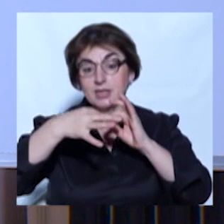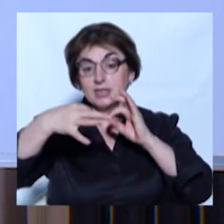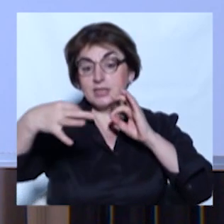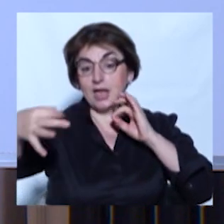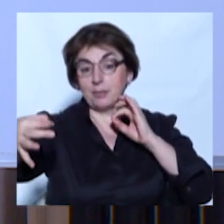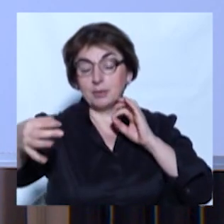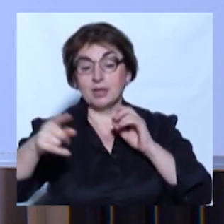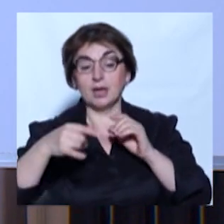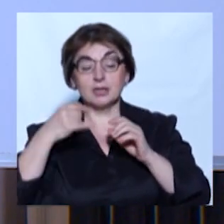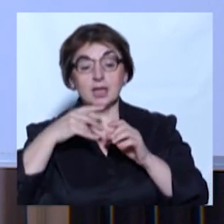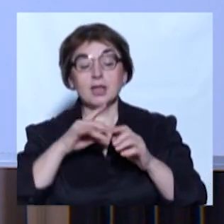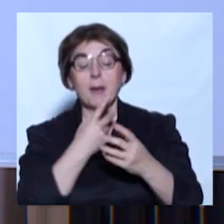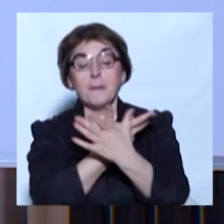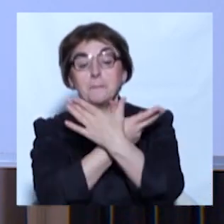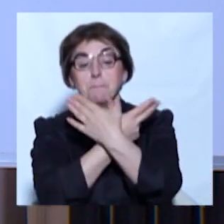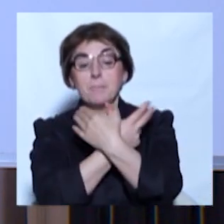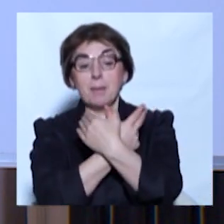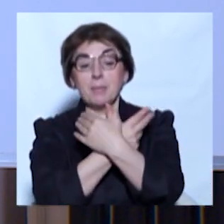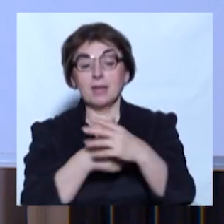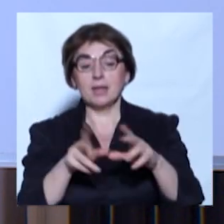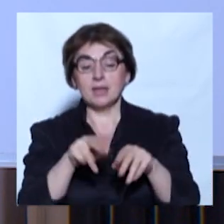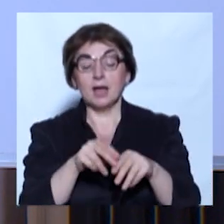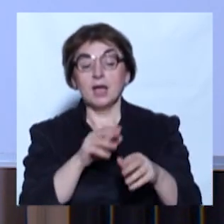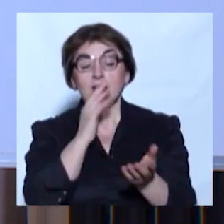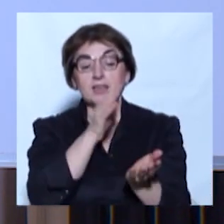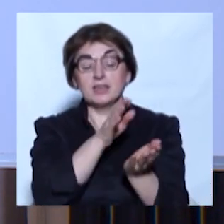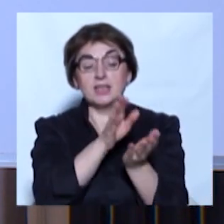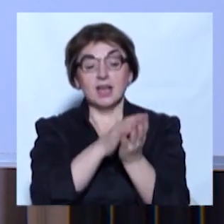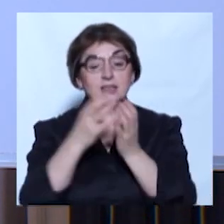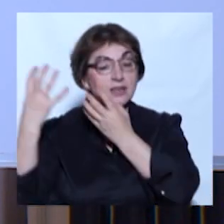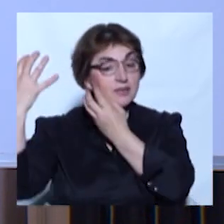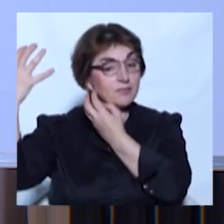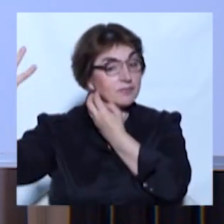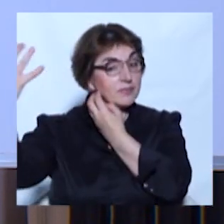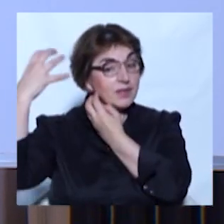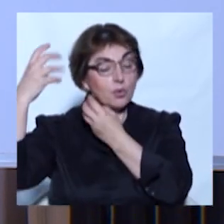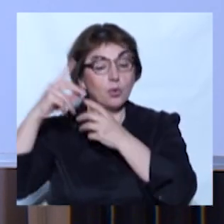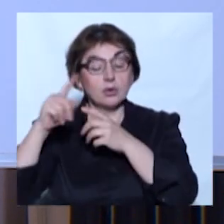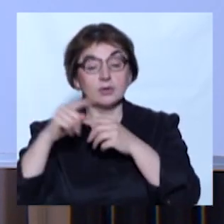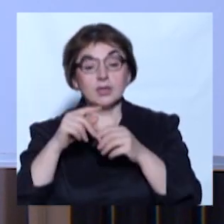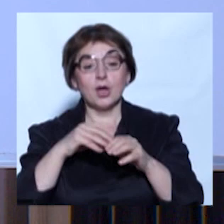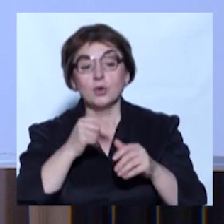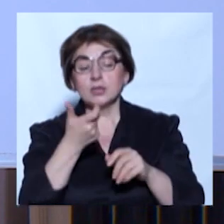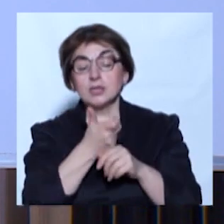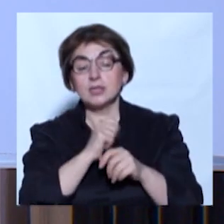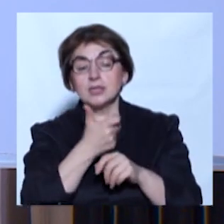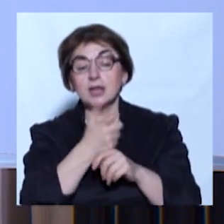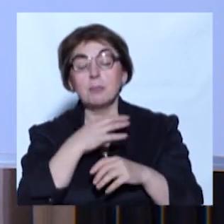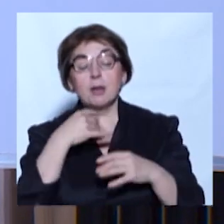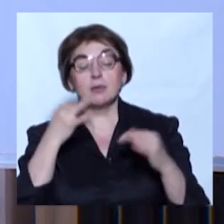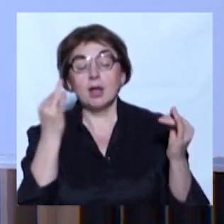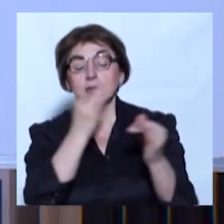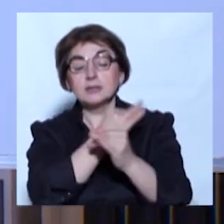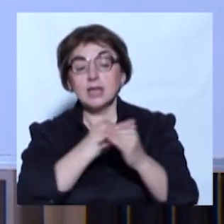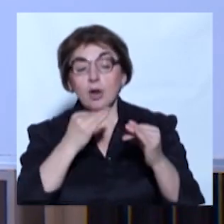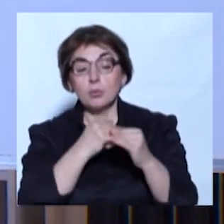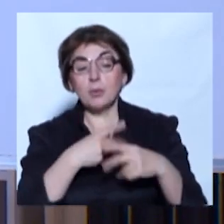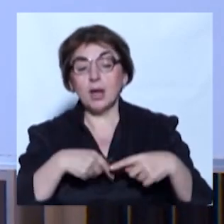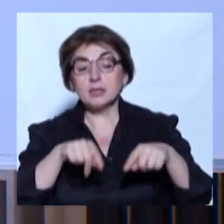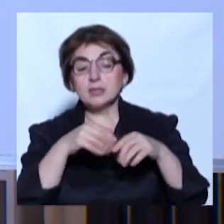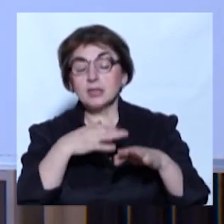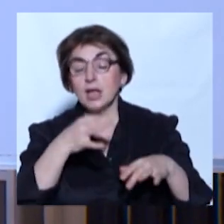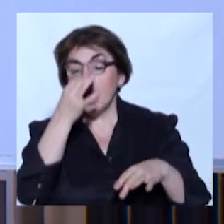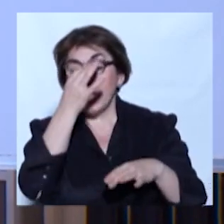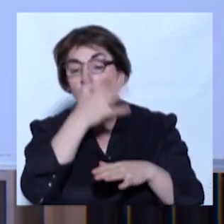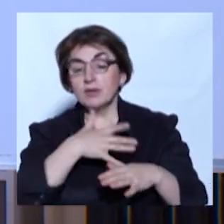შეეძლო საათობით ელაპარაკა პეპელასთან თავის საყვარელ აფრიკაზე, სადაც ბავშვობაში გაიზარდა და პეპელასაც